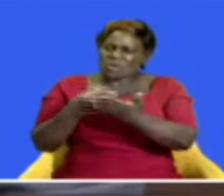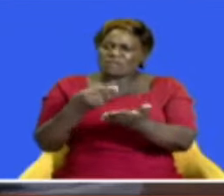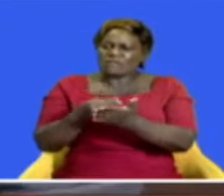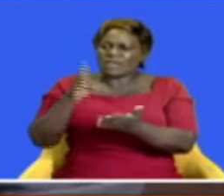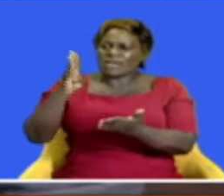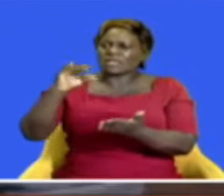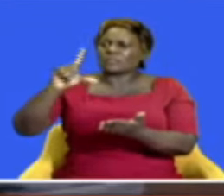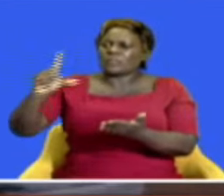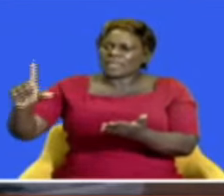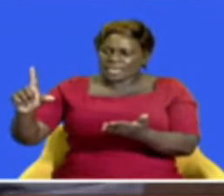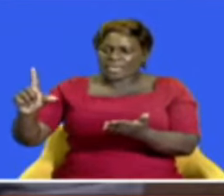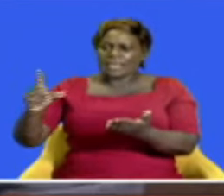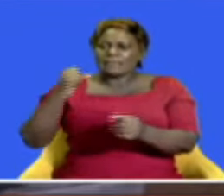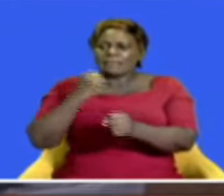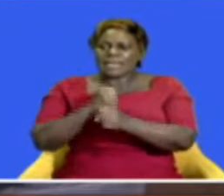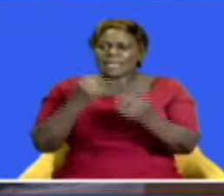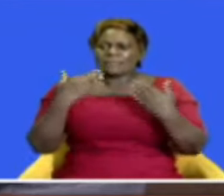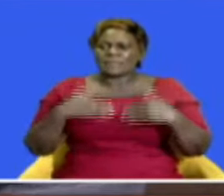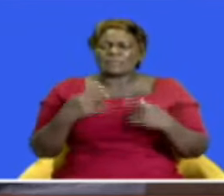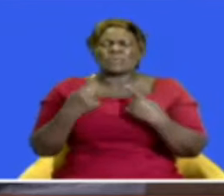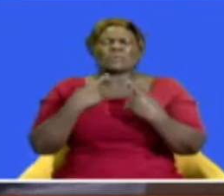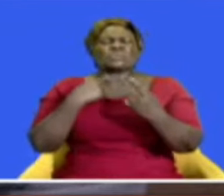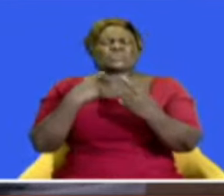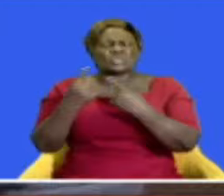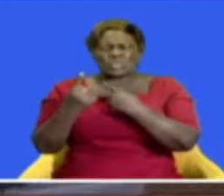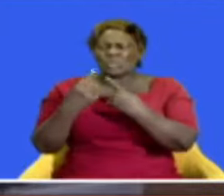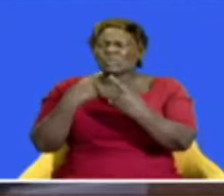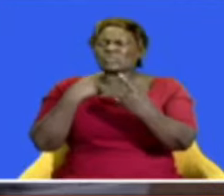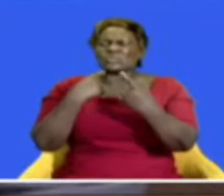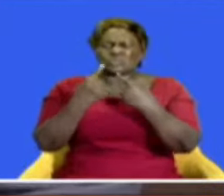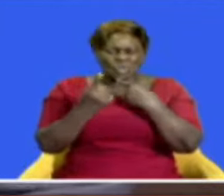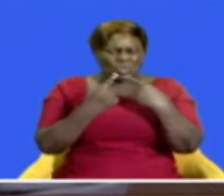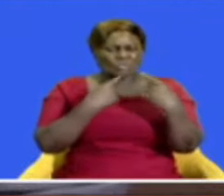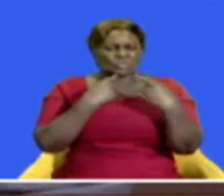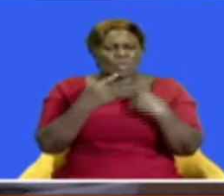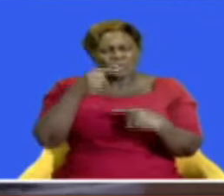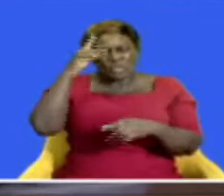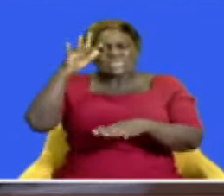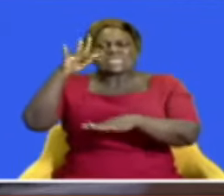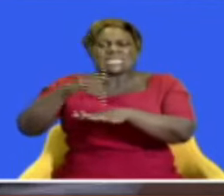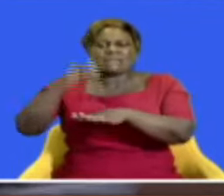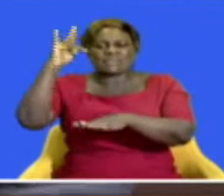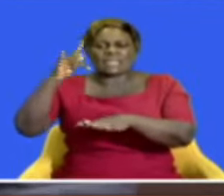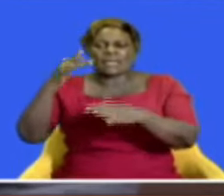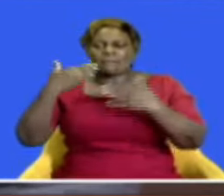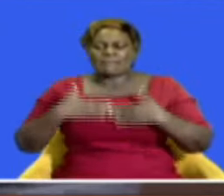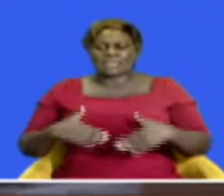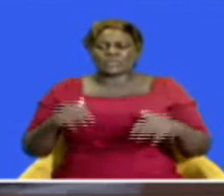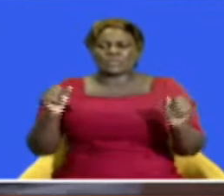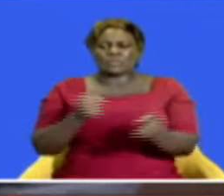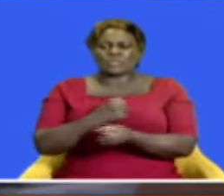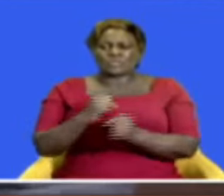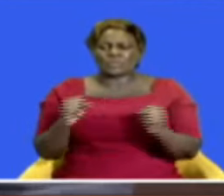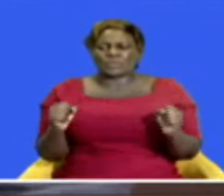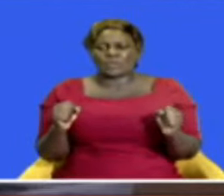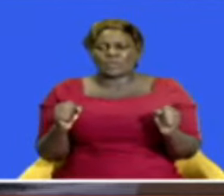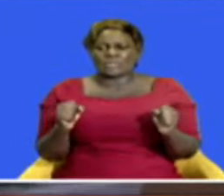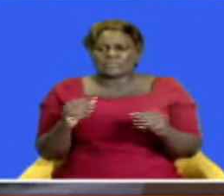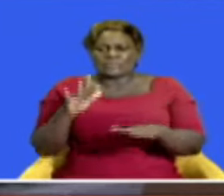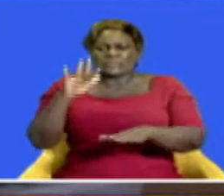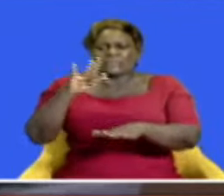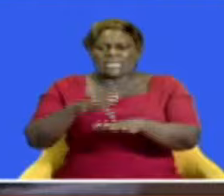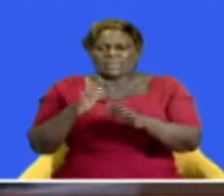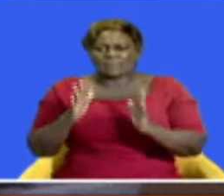bill imeweza kufanya watu wamezungumza sana kwa sababu wameguswa, kwa sababu mtu hawezi ukikanyaga